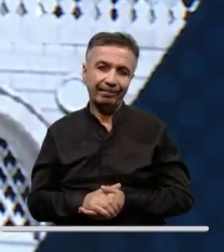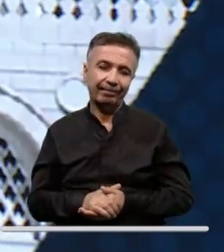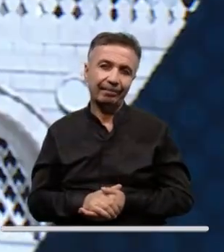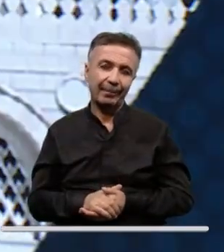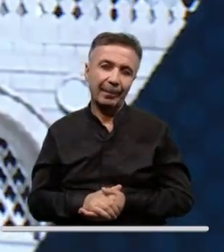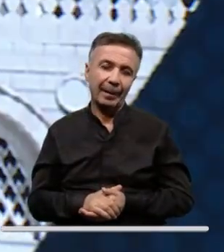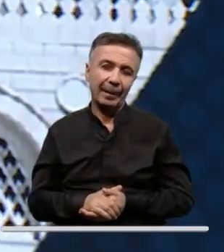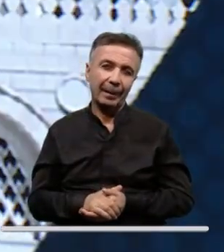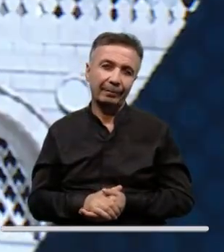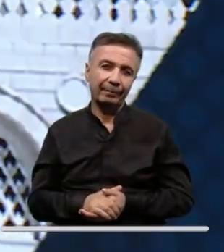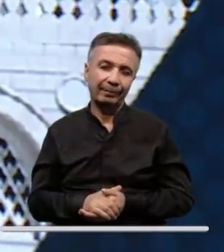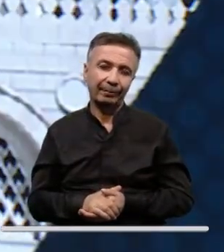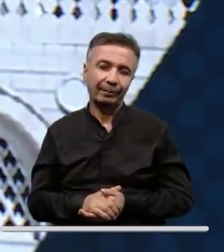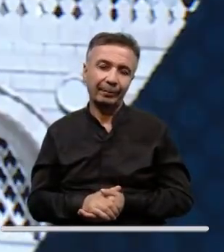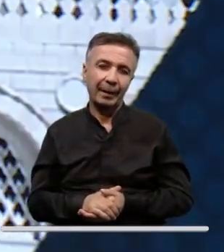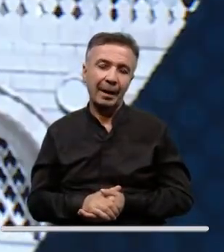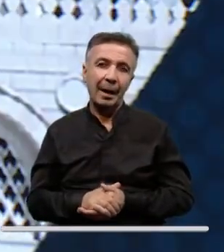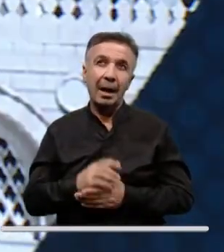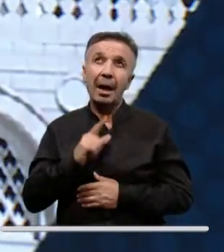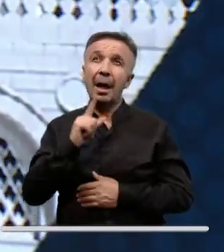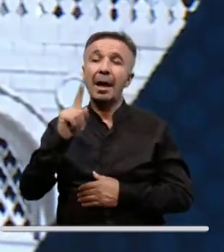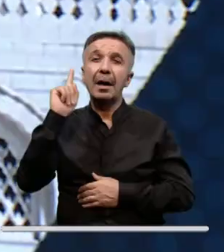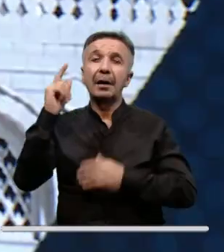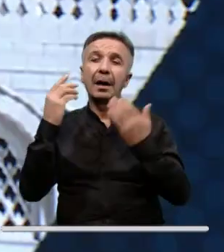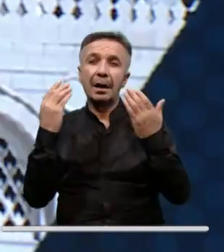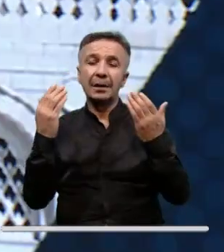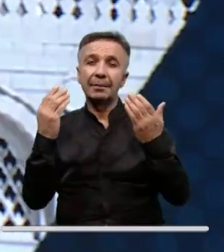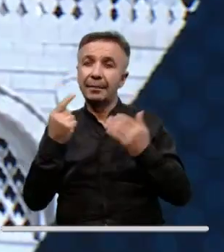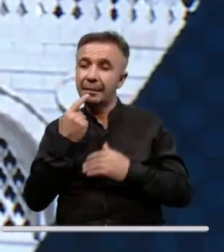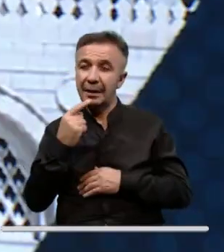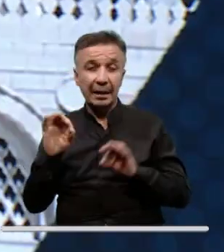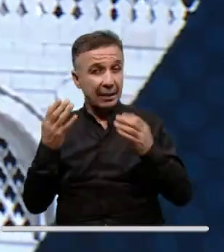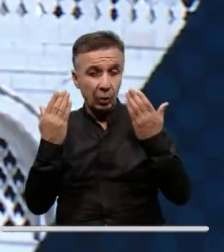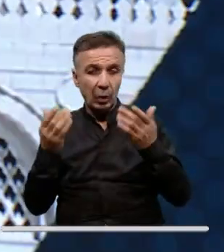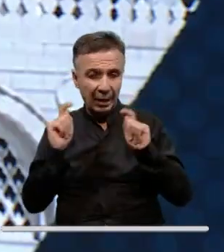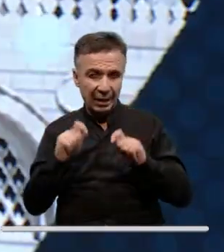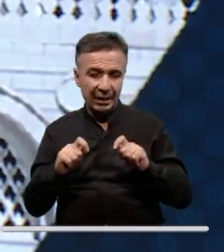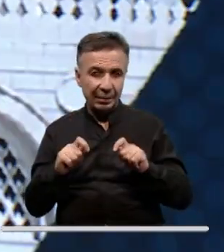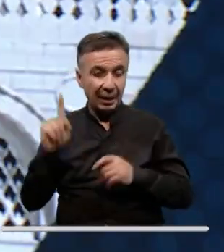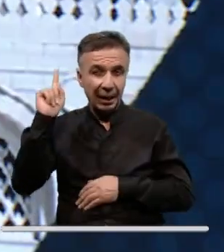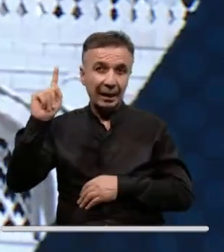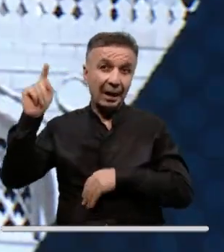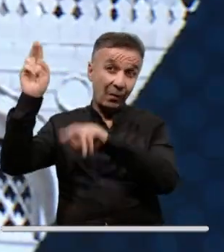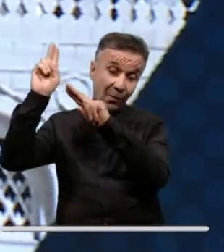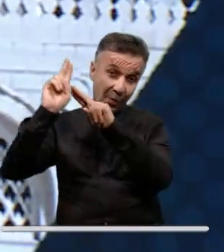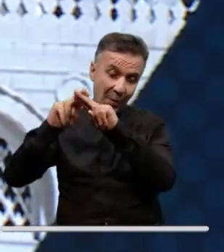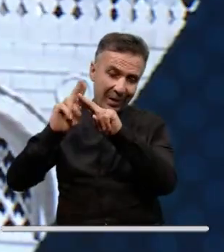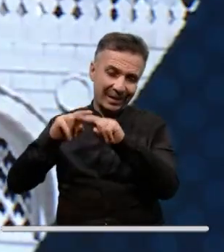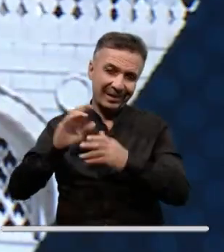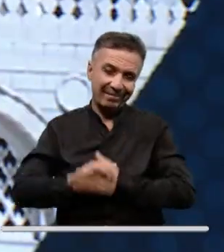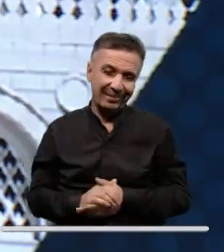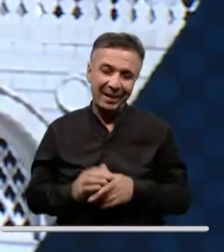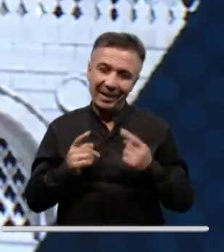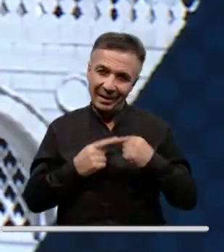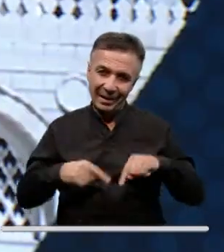Rabbena diye bize ey Rabbimiz ey Rabbimiz diye nasıl dua edeceğimiz bize Eee Bildirir Biz de